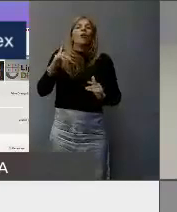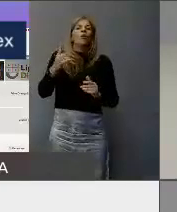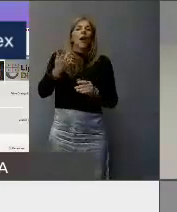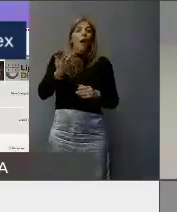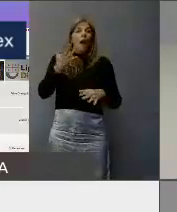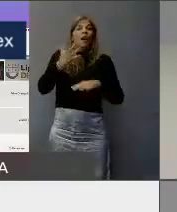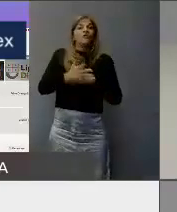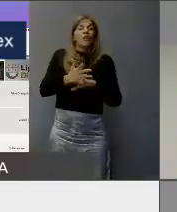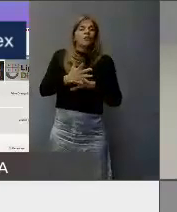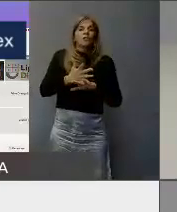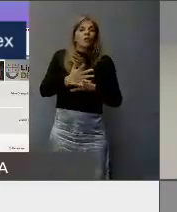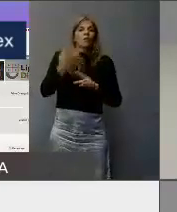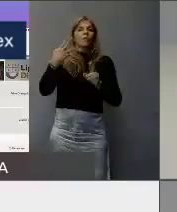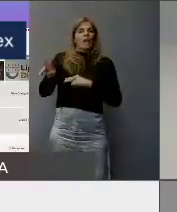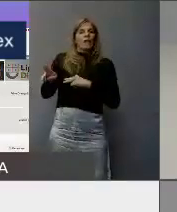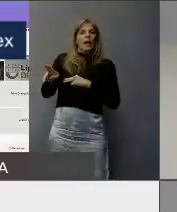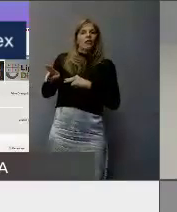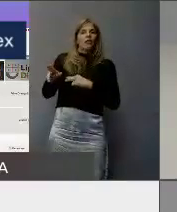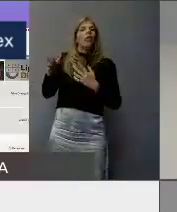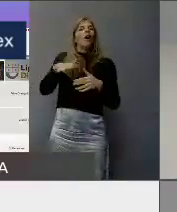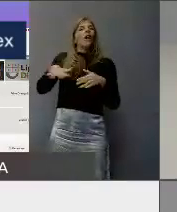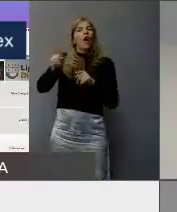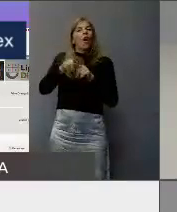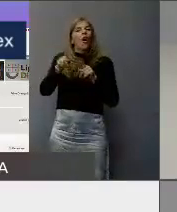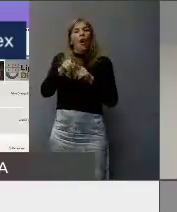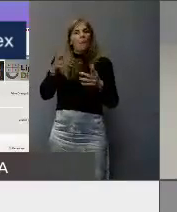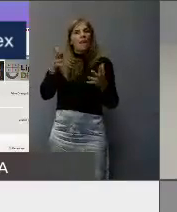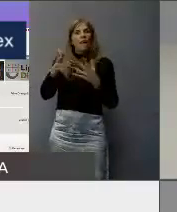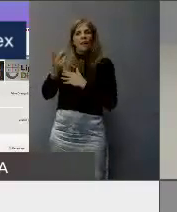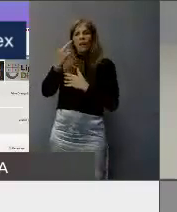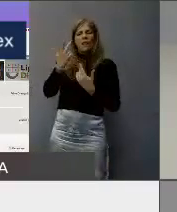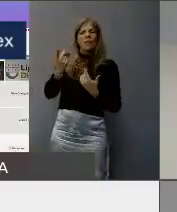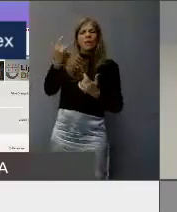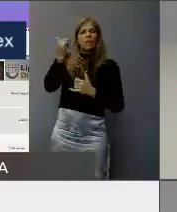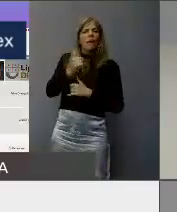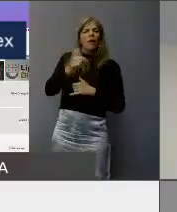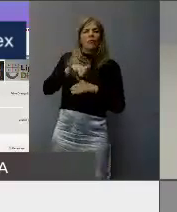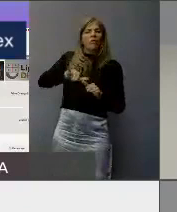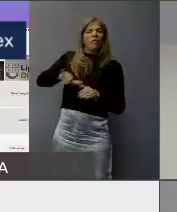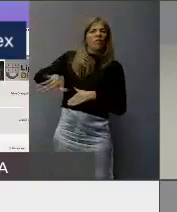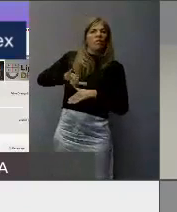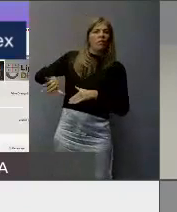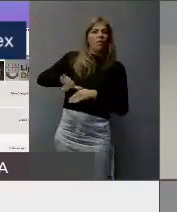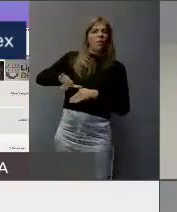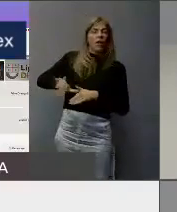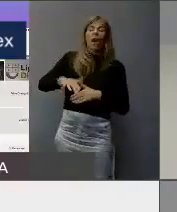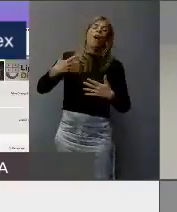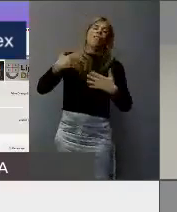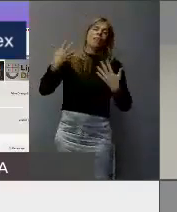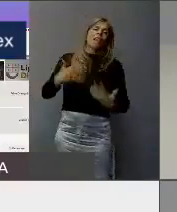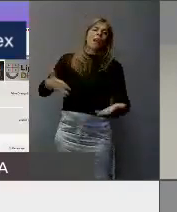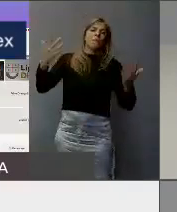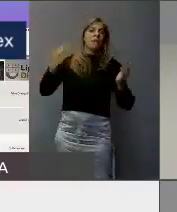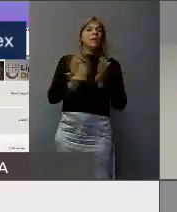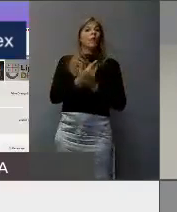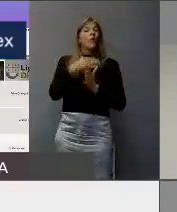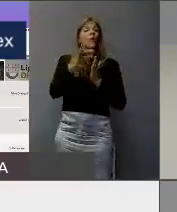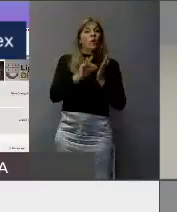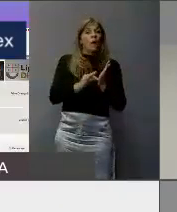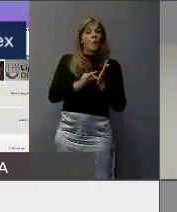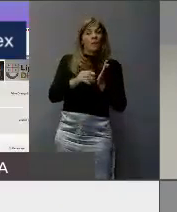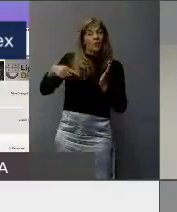invisibili per colpa di un vecchio sistema che adesso andiamo a bollire definire avranno un futuro